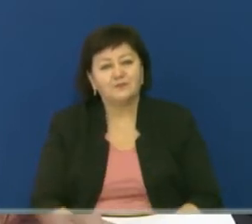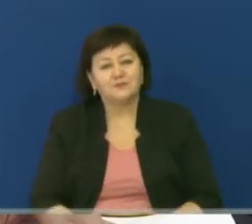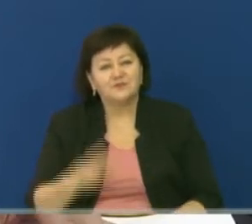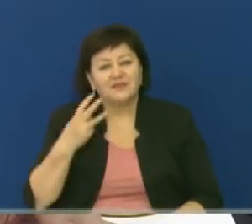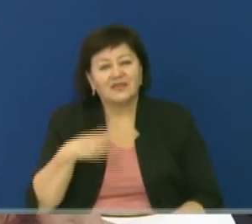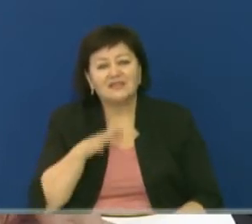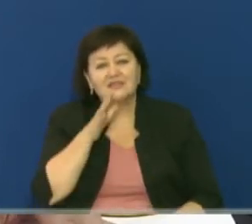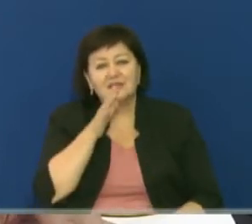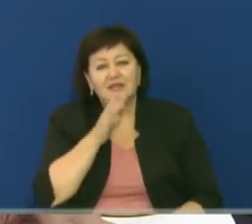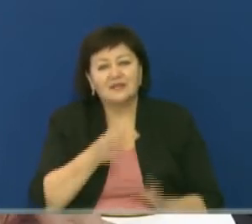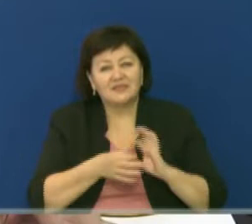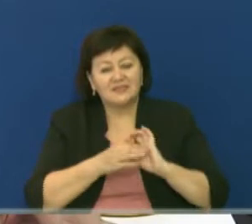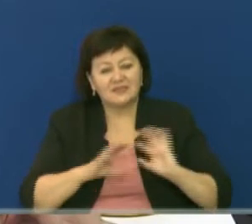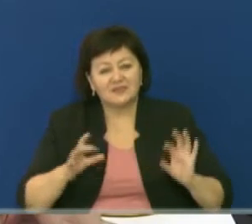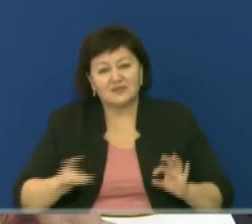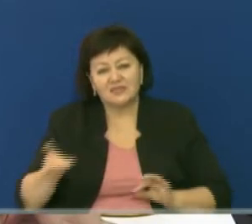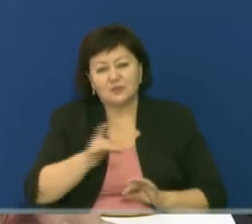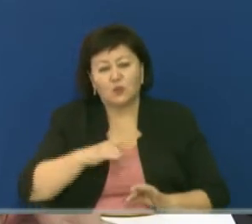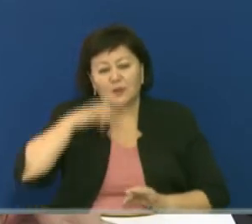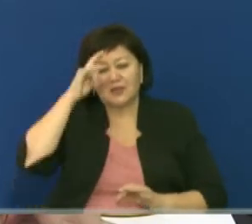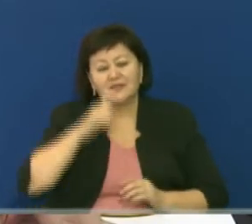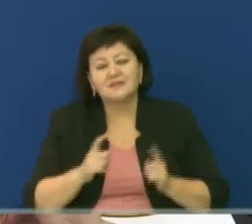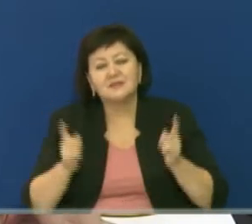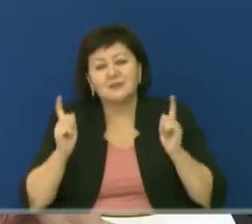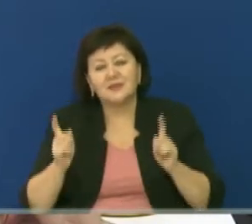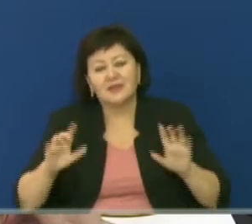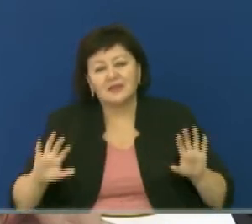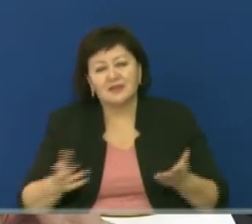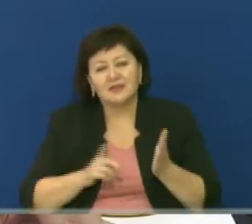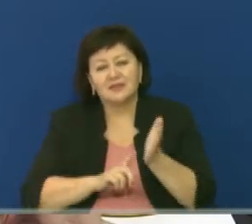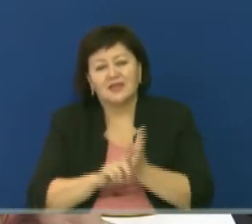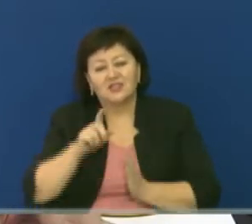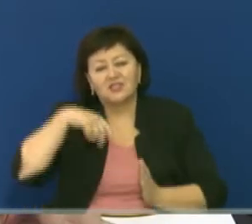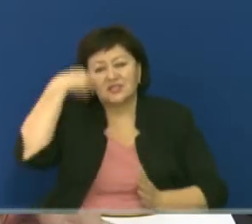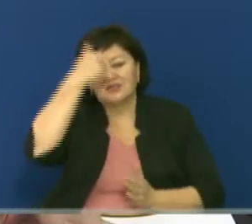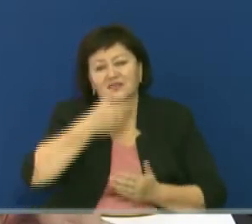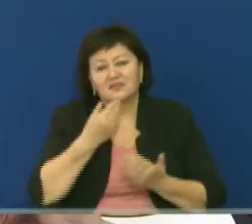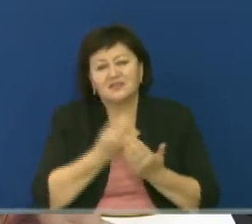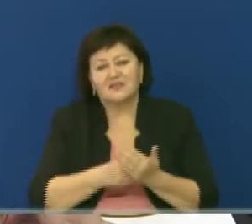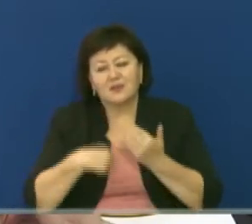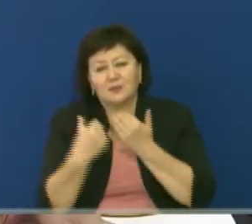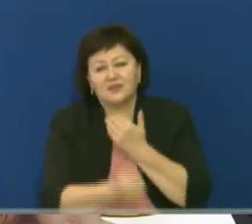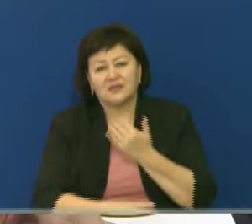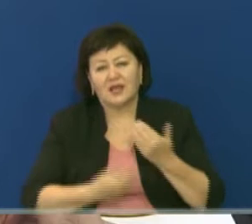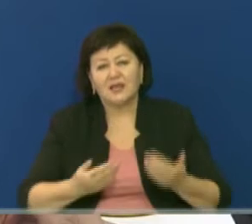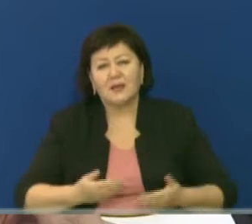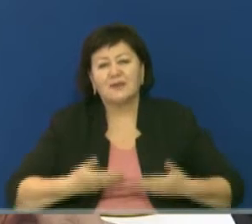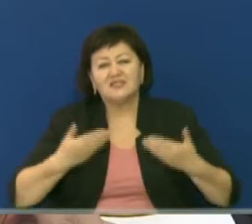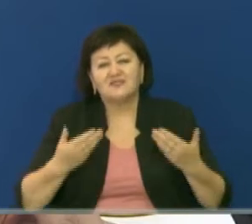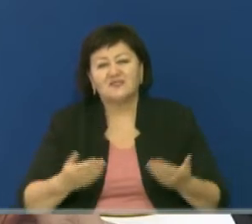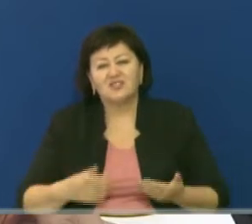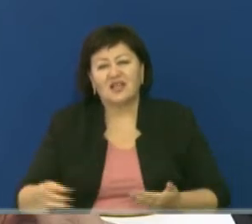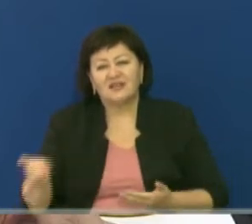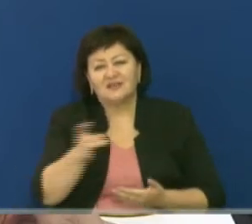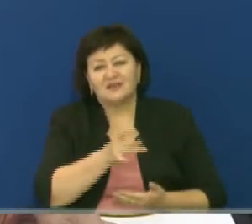30-летие независимости – это большое событие, знаменательная дата. С начала года мы посвящаем свои материалы 30-летию нашей страны. В каждом